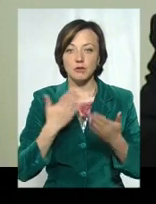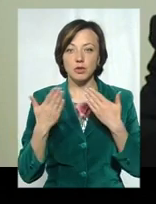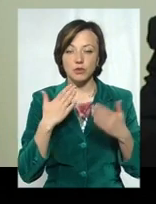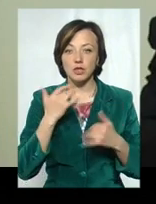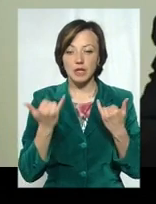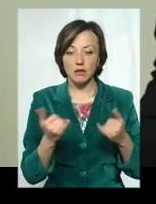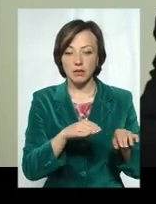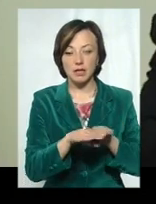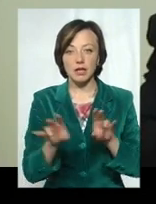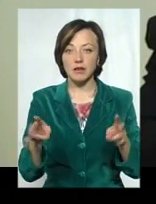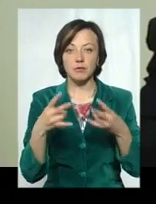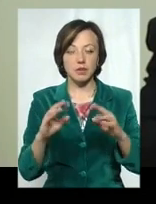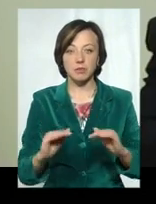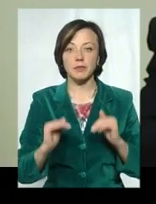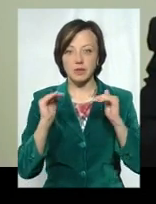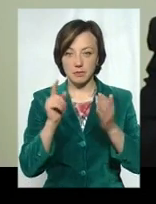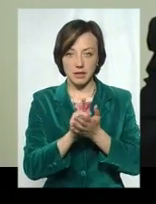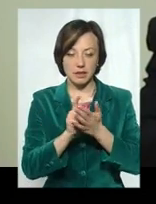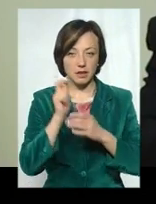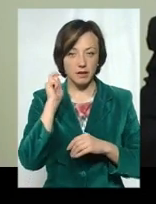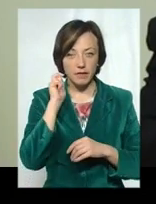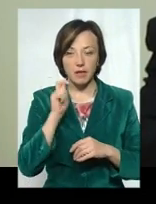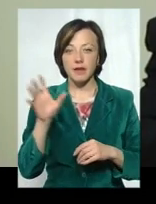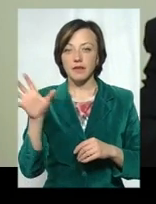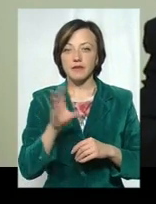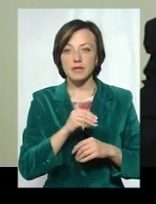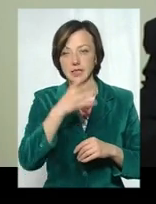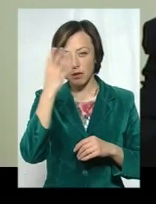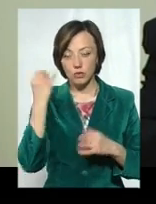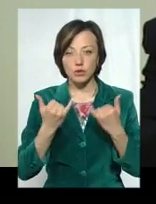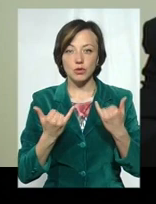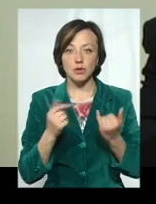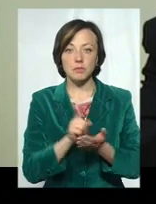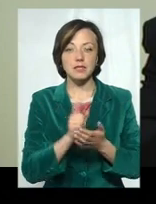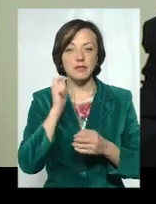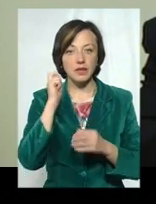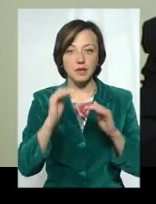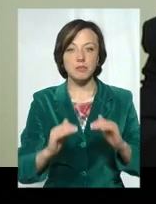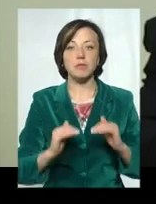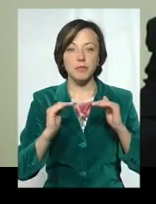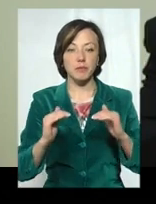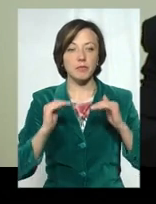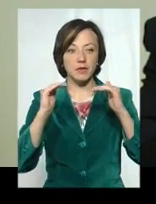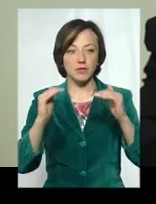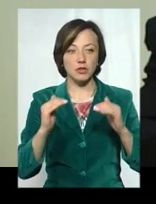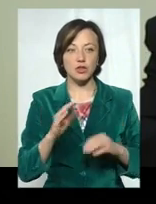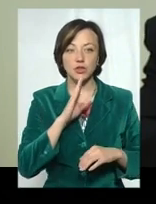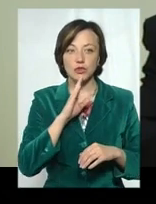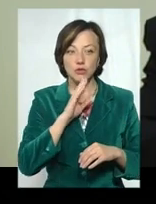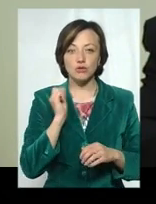даному етапі не потрібно підвищувати пенсійний вік. Всі забули про те, що сьогодні пенсійний вік підвищується для жінок